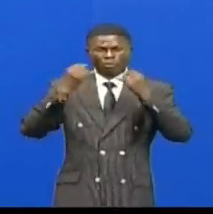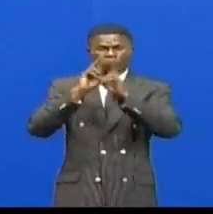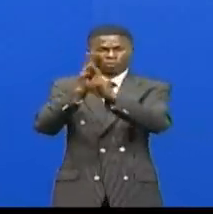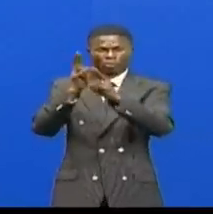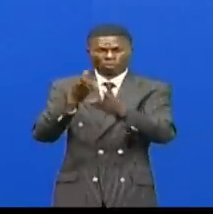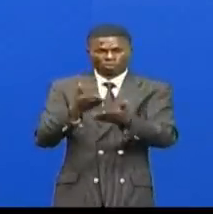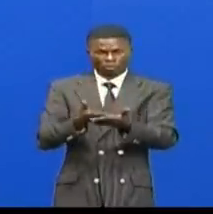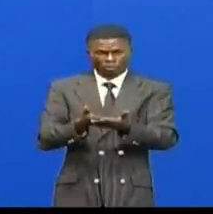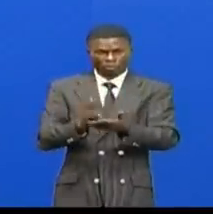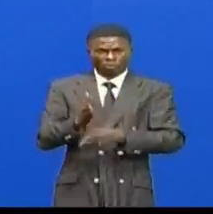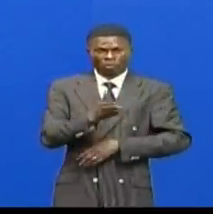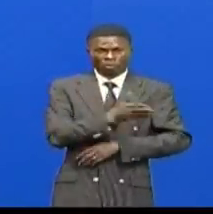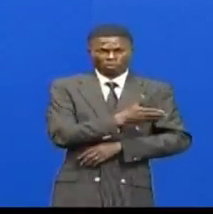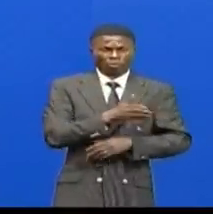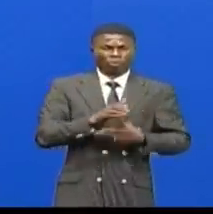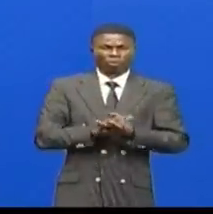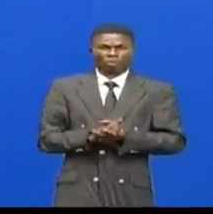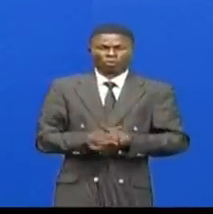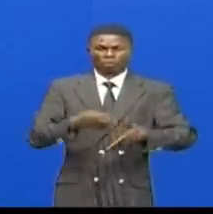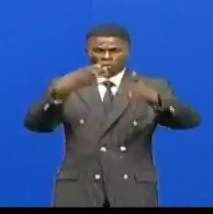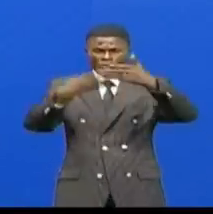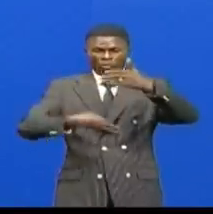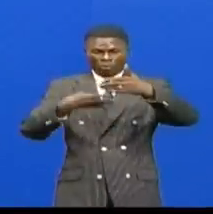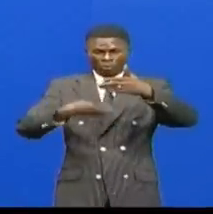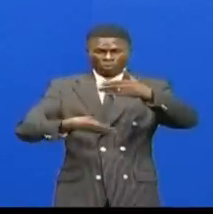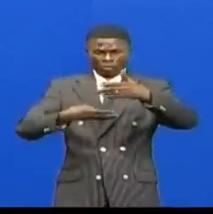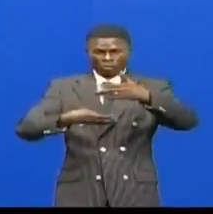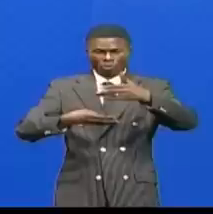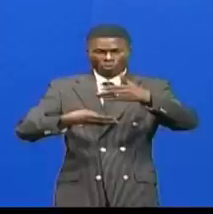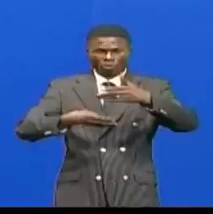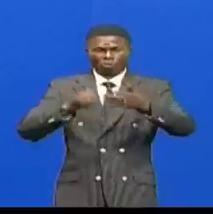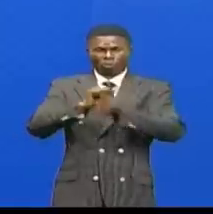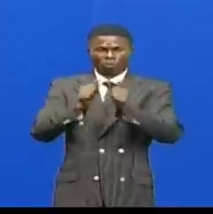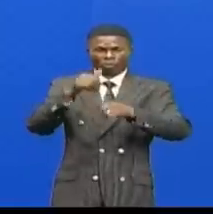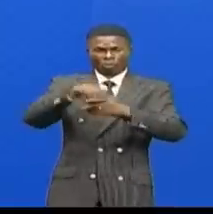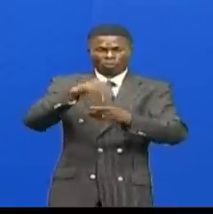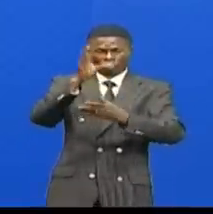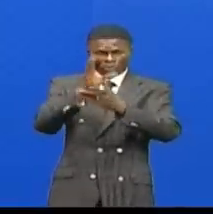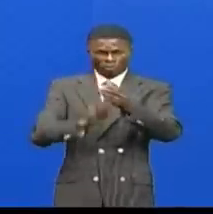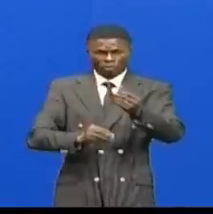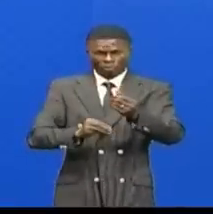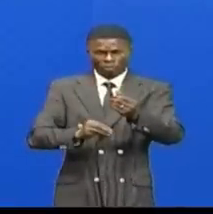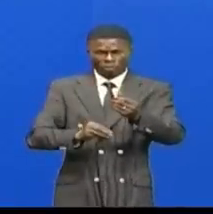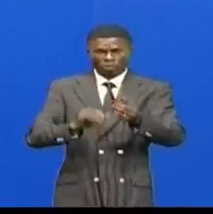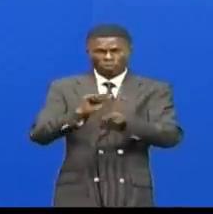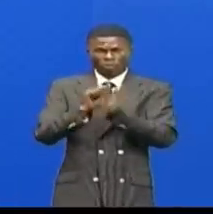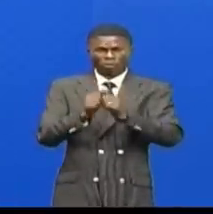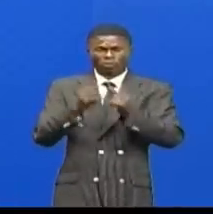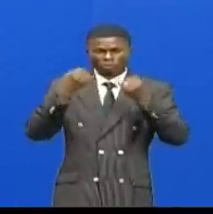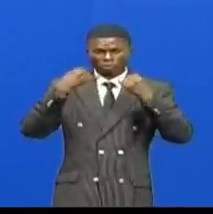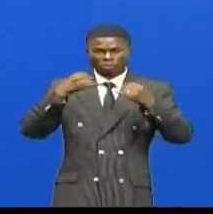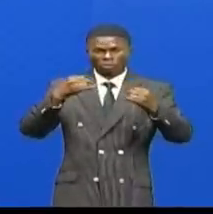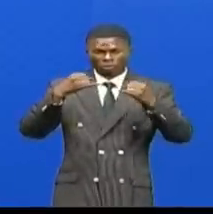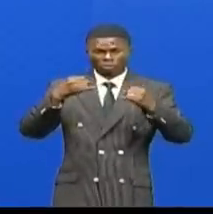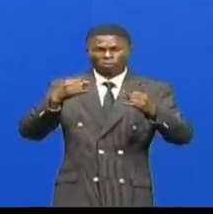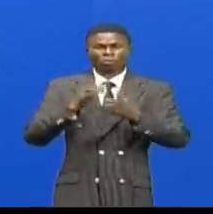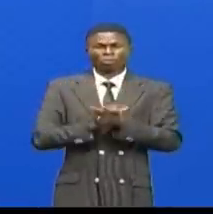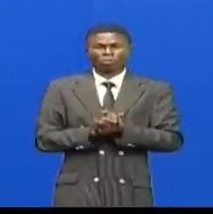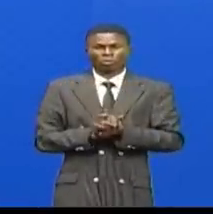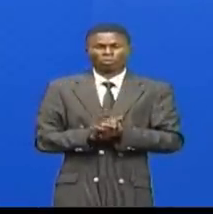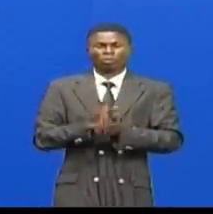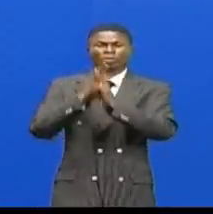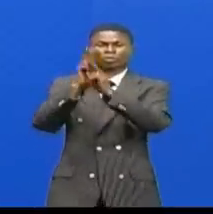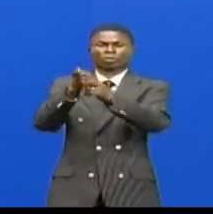rapport. Neuvième point dans ce chapitre sur le point d'information.